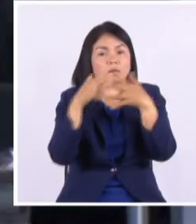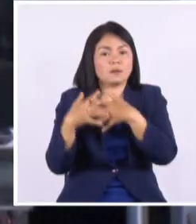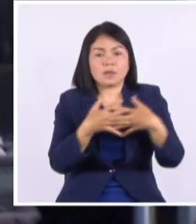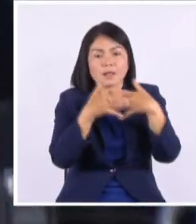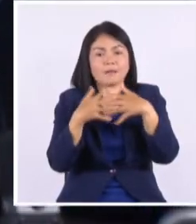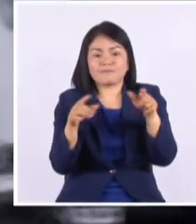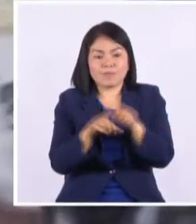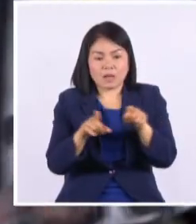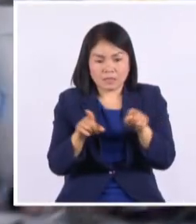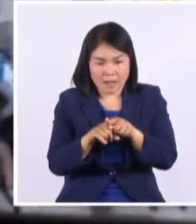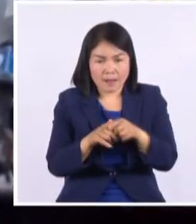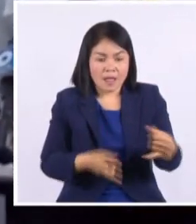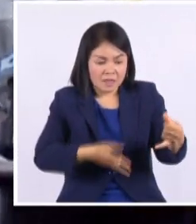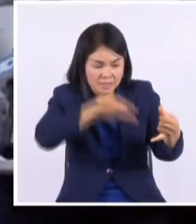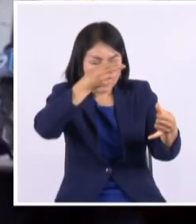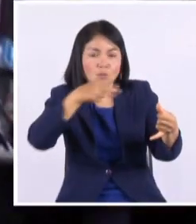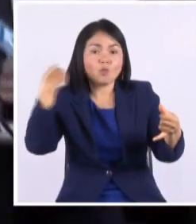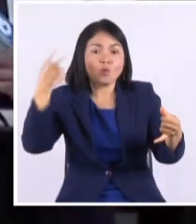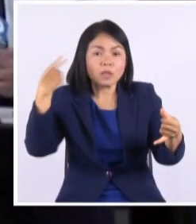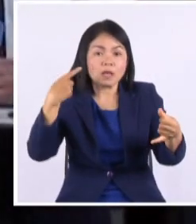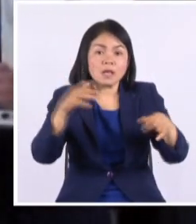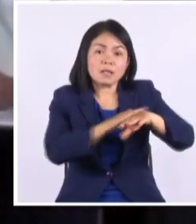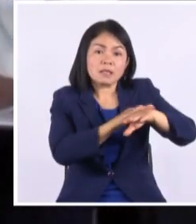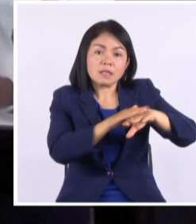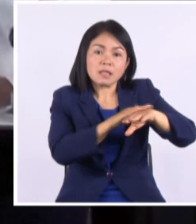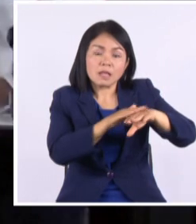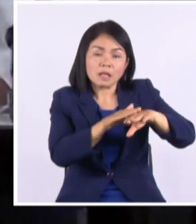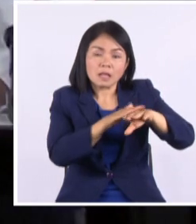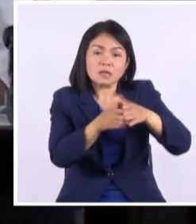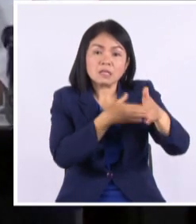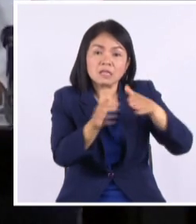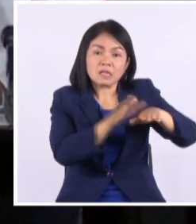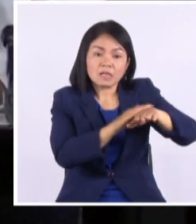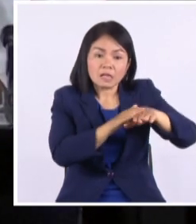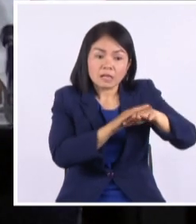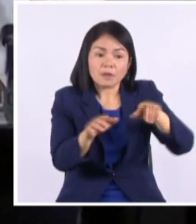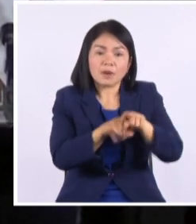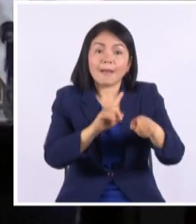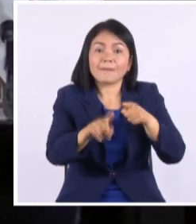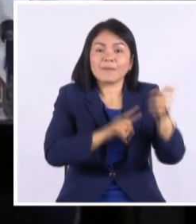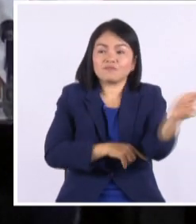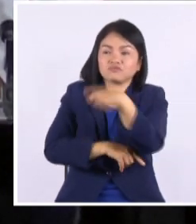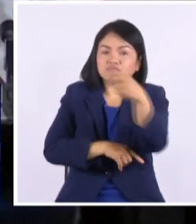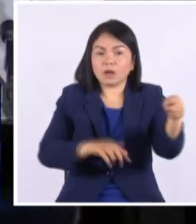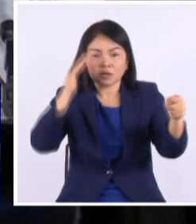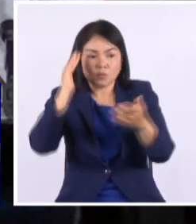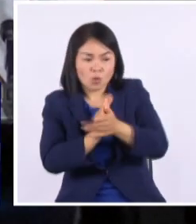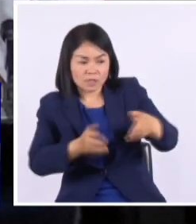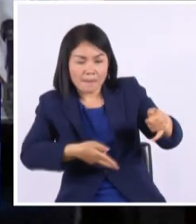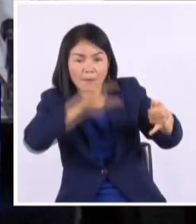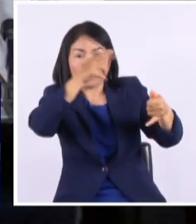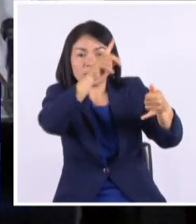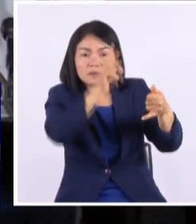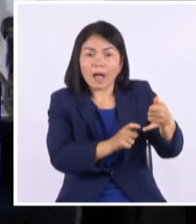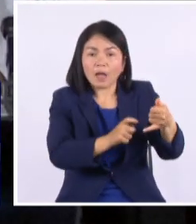DOSโอไฮโอยิงเด็กสาวบนผิวสีที่ชูมีดคู่นะครับแกว่งต่อหน้าประชาชน 2คนจนเสียชีวิตด้วยวันอังคาร